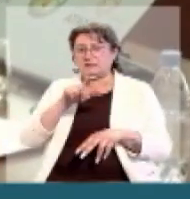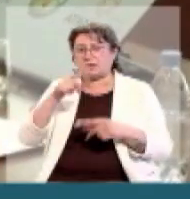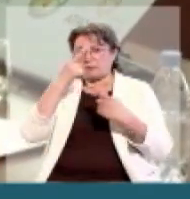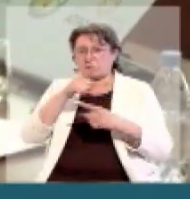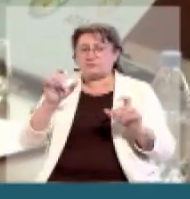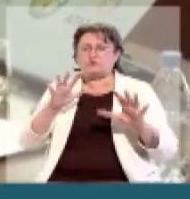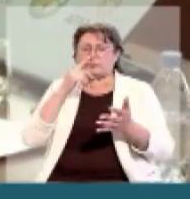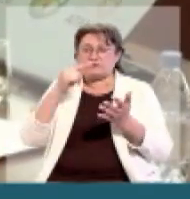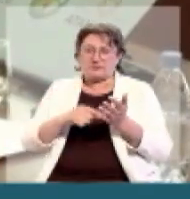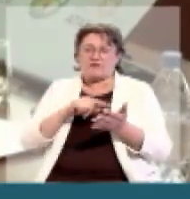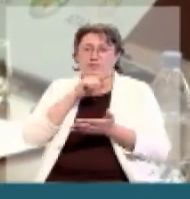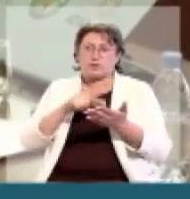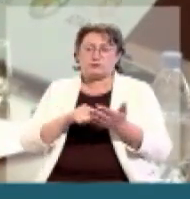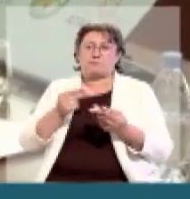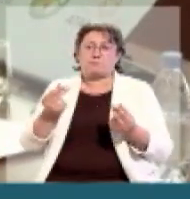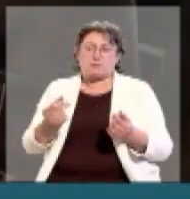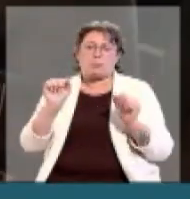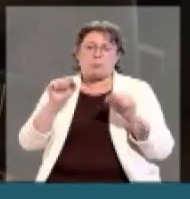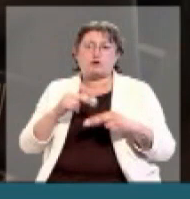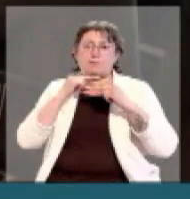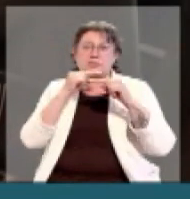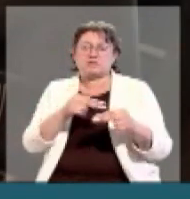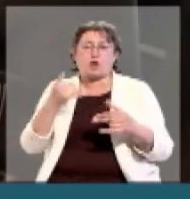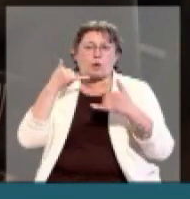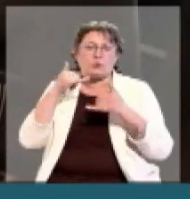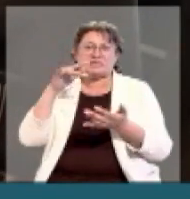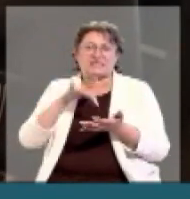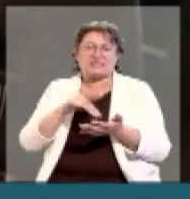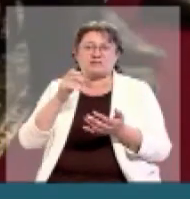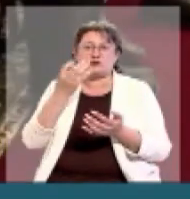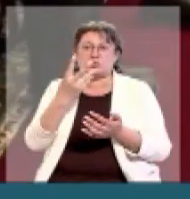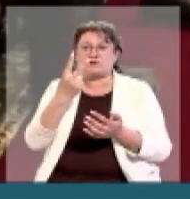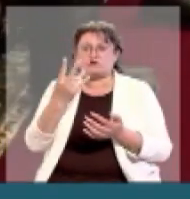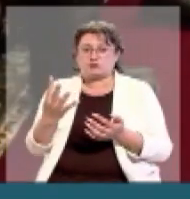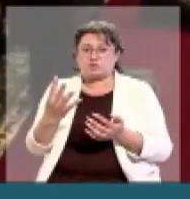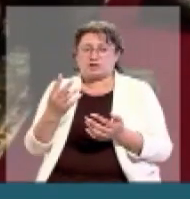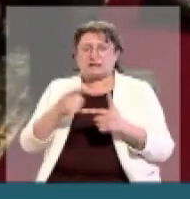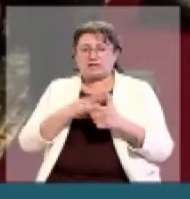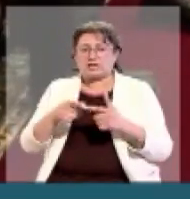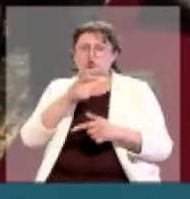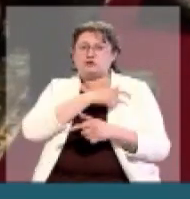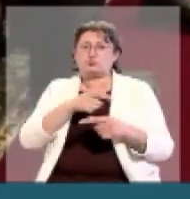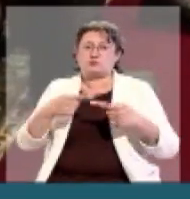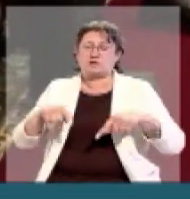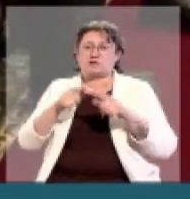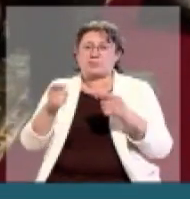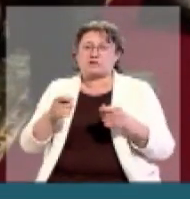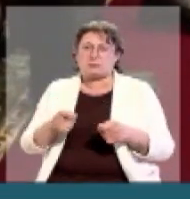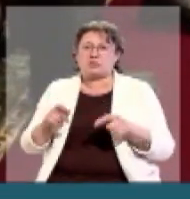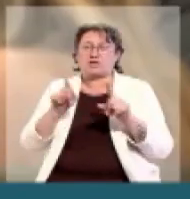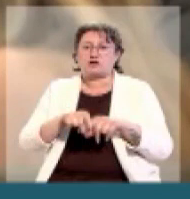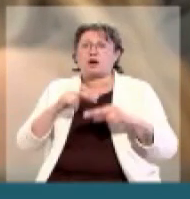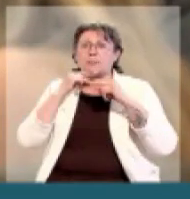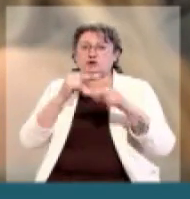напоминают, в случае возникновения вопросов предприниматели могут обратиться в колл-центр по номеру 1424 или же в дежурную часть департамента.